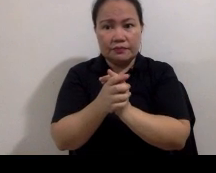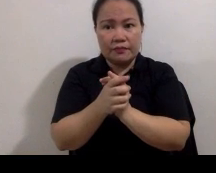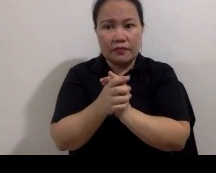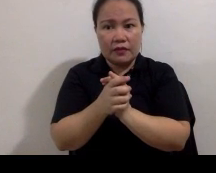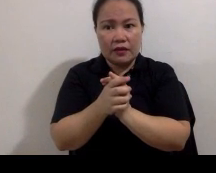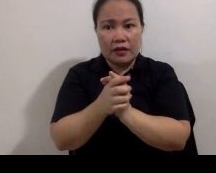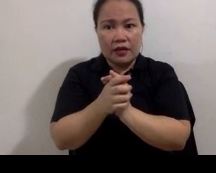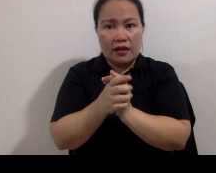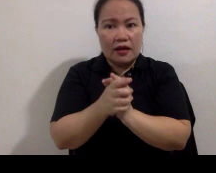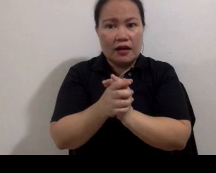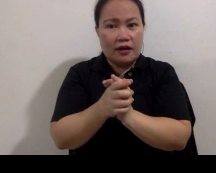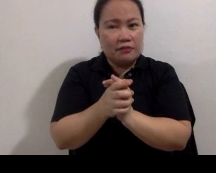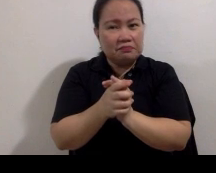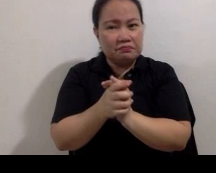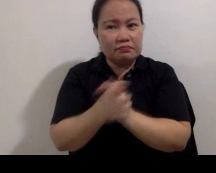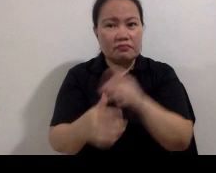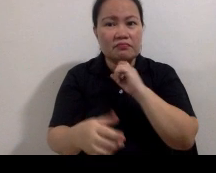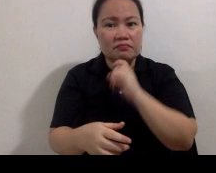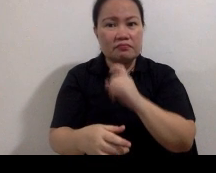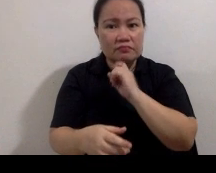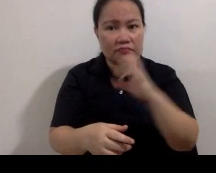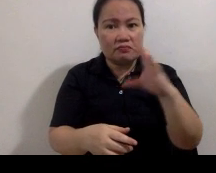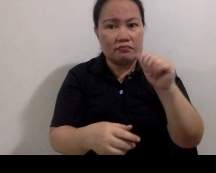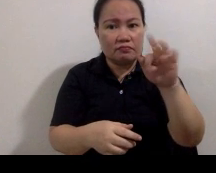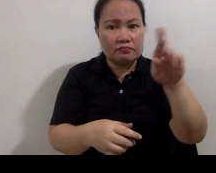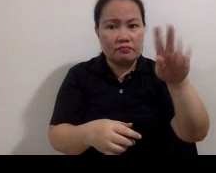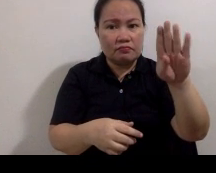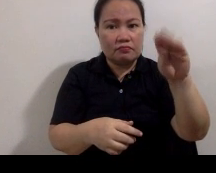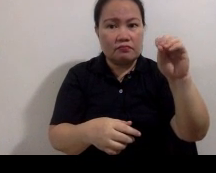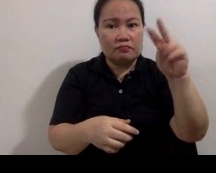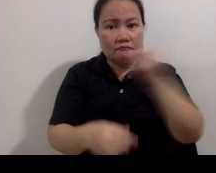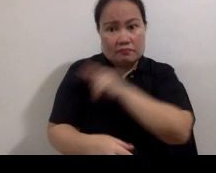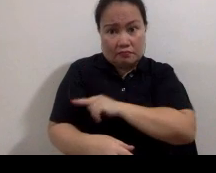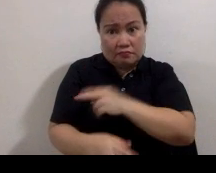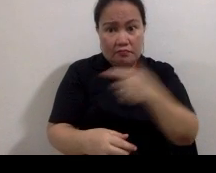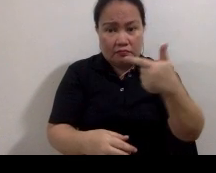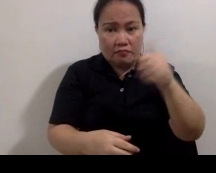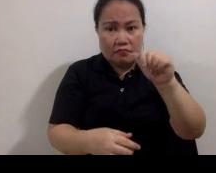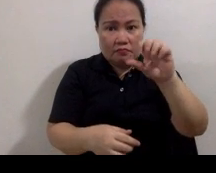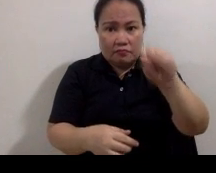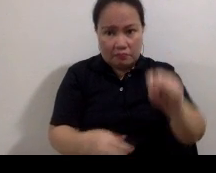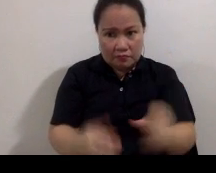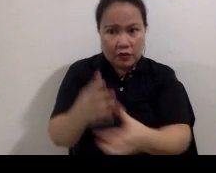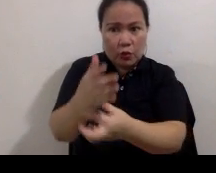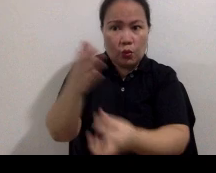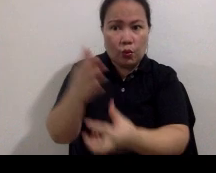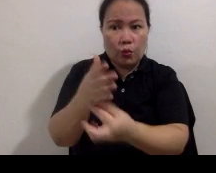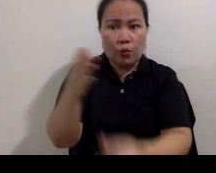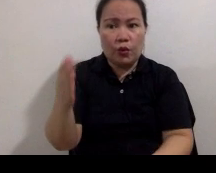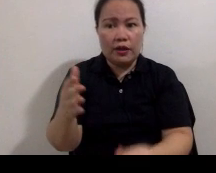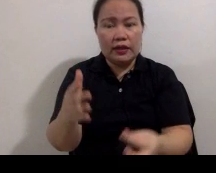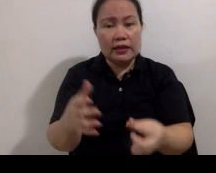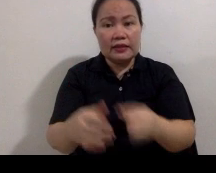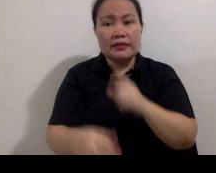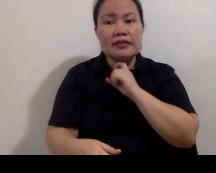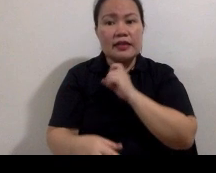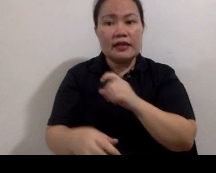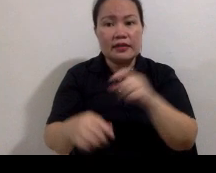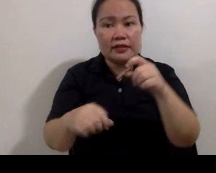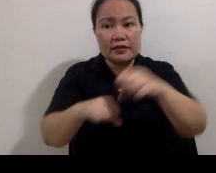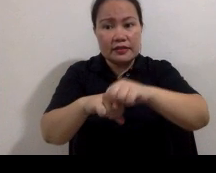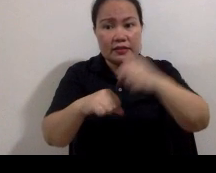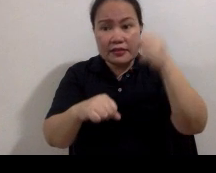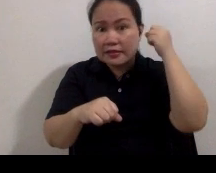Batong apog, bakal, carbon, natural gas, langis, tanso, asin at gypsum ay ilan sa